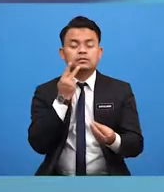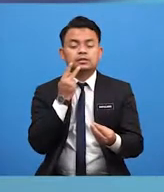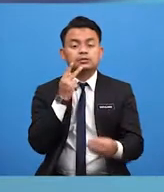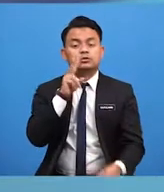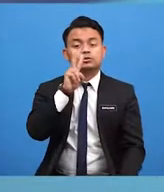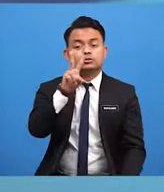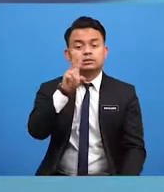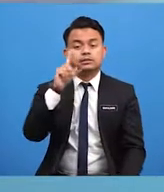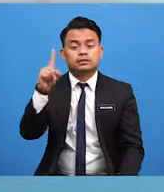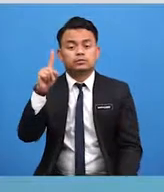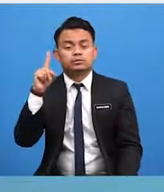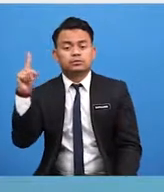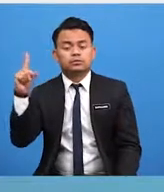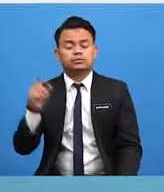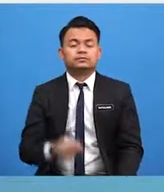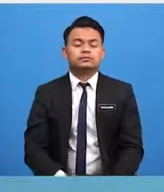2-1-1.